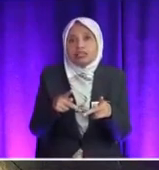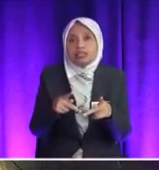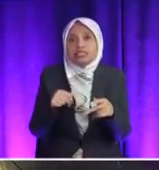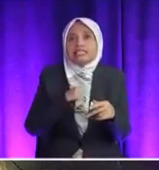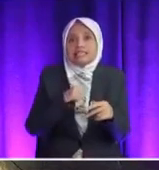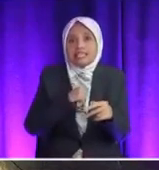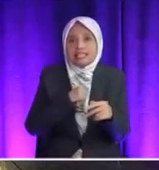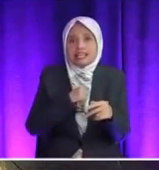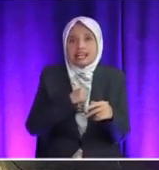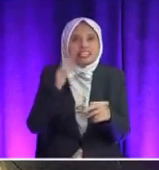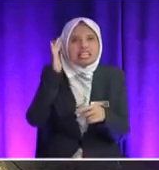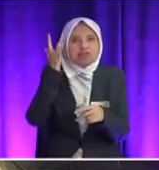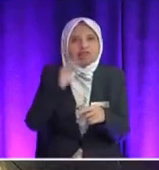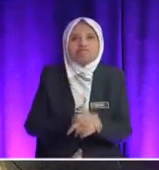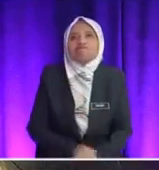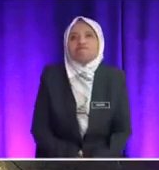betul-betul